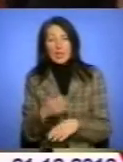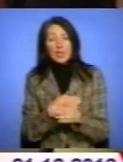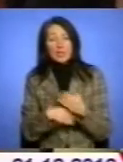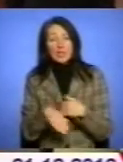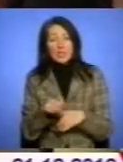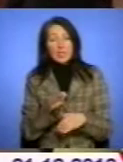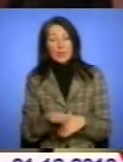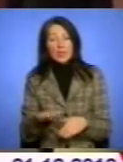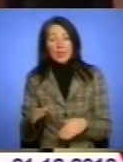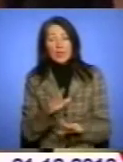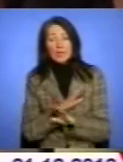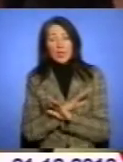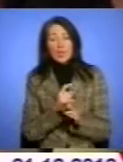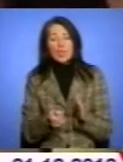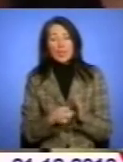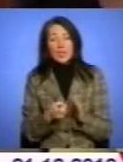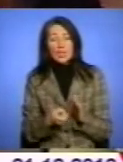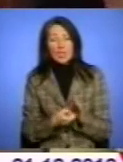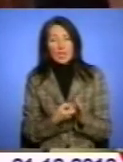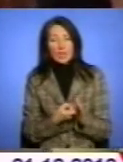дітей-інвалідів, дітей загиблих шахтарів.